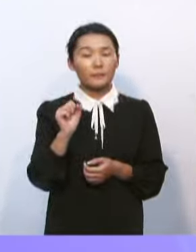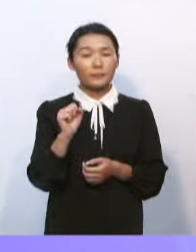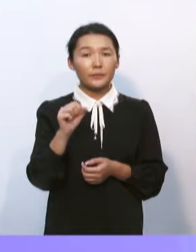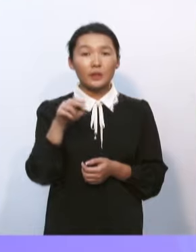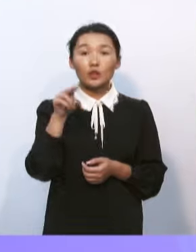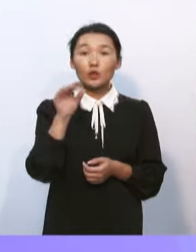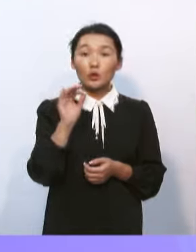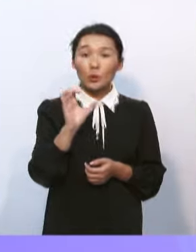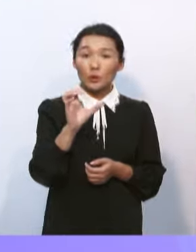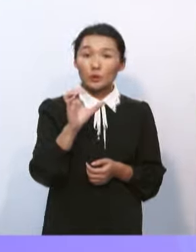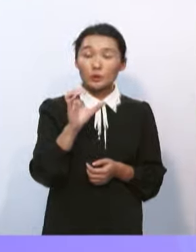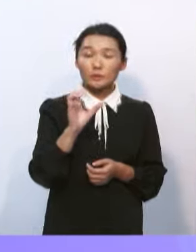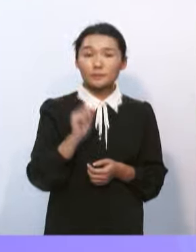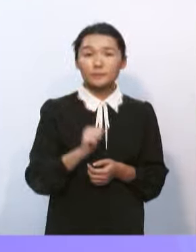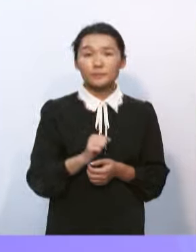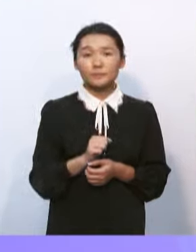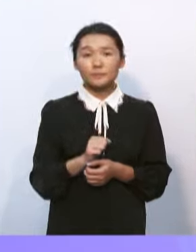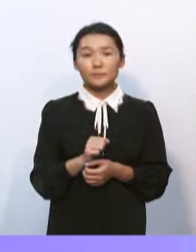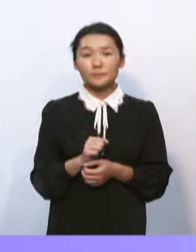дос,